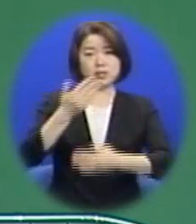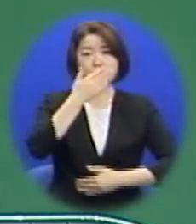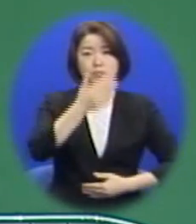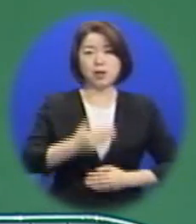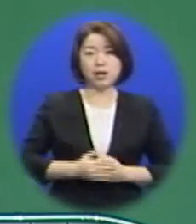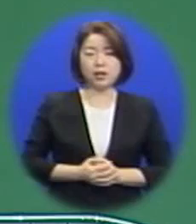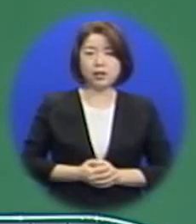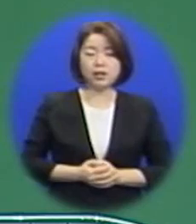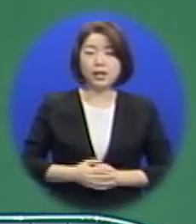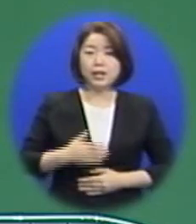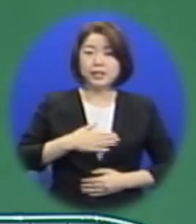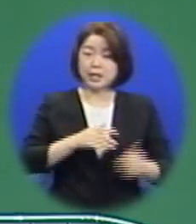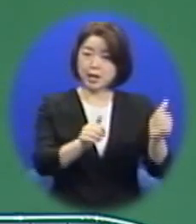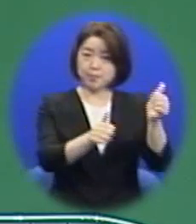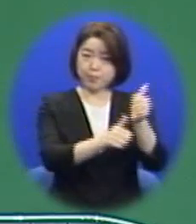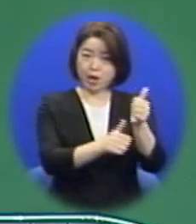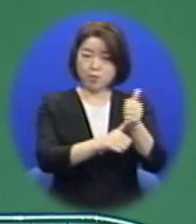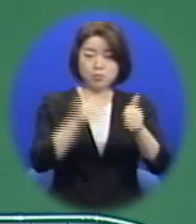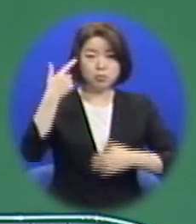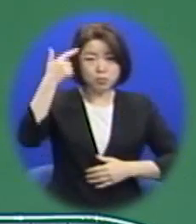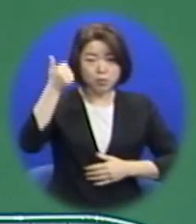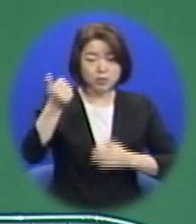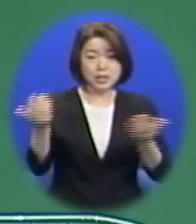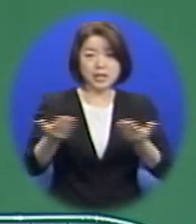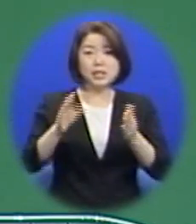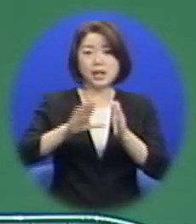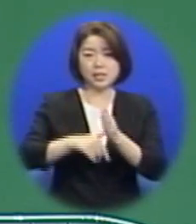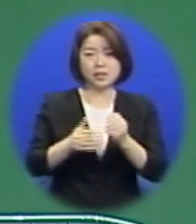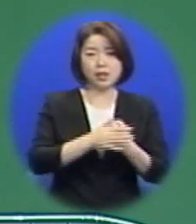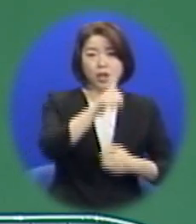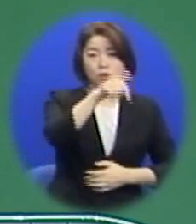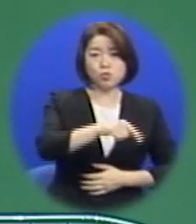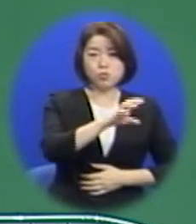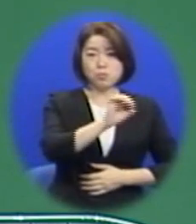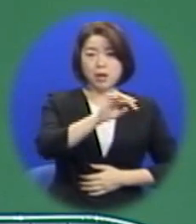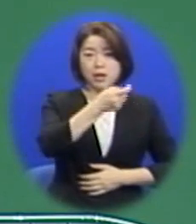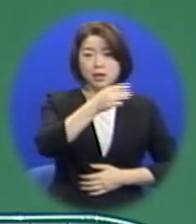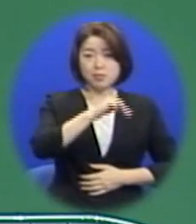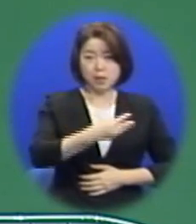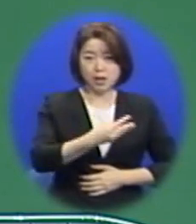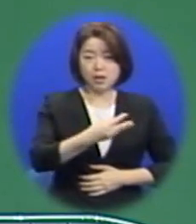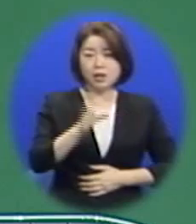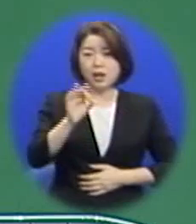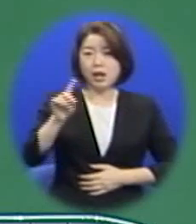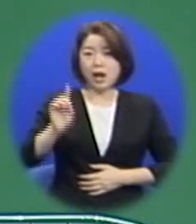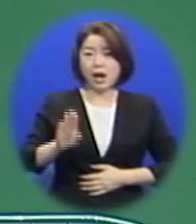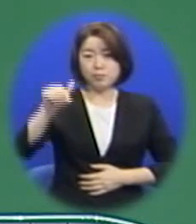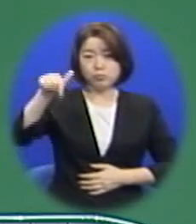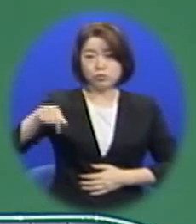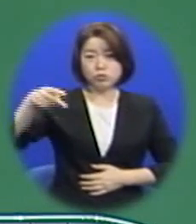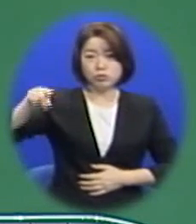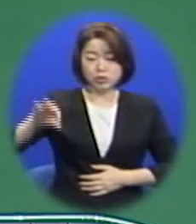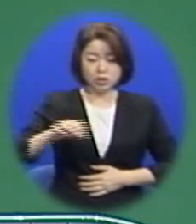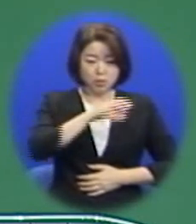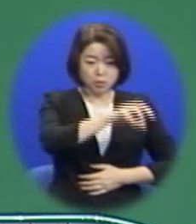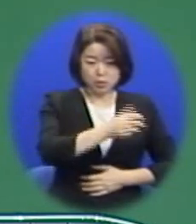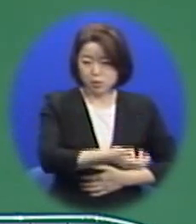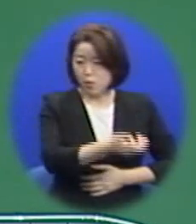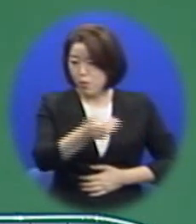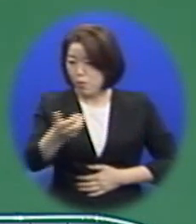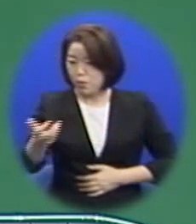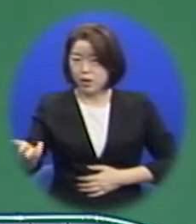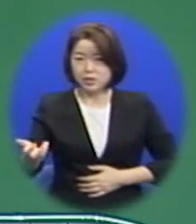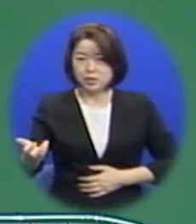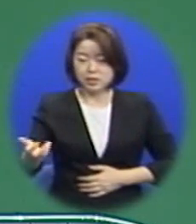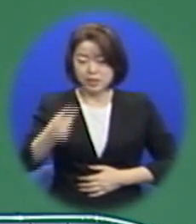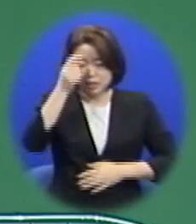제가 부목사 시절에 구파발에서 압구정동까지 교회를 나오시는 분이 계셨는데